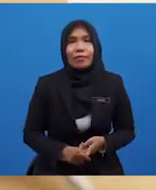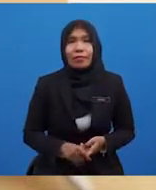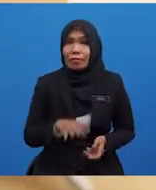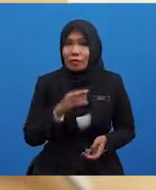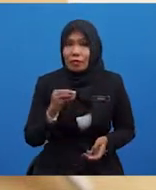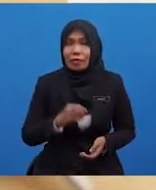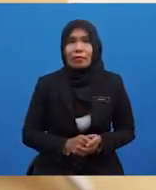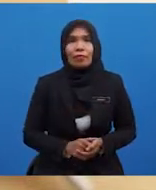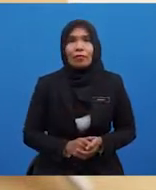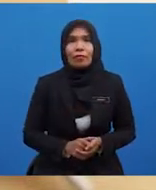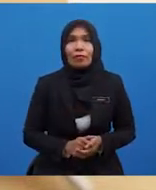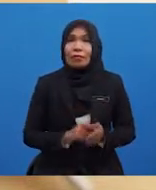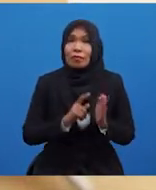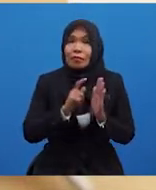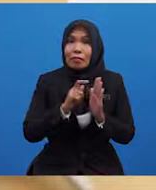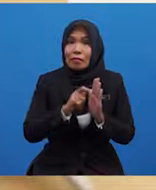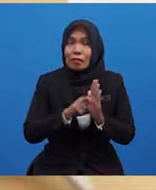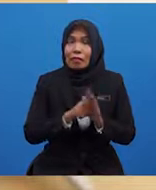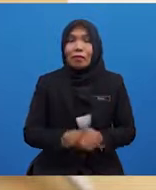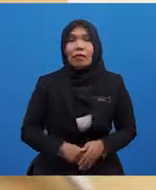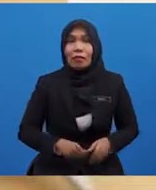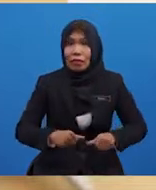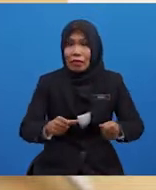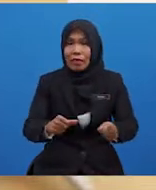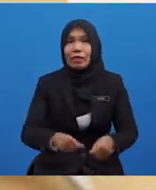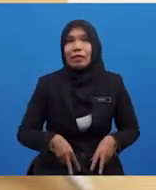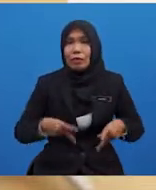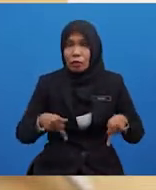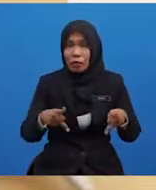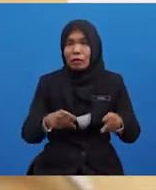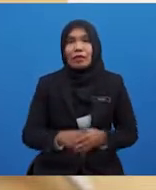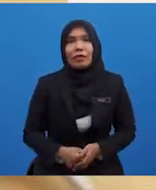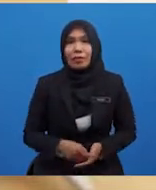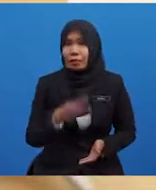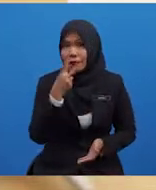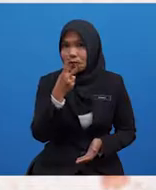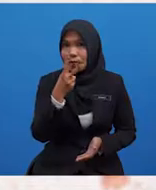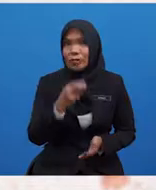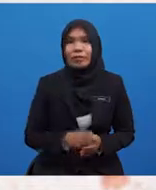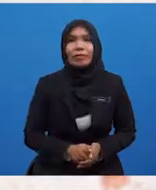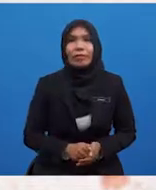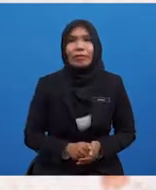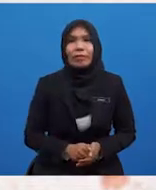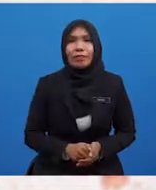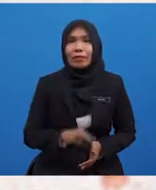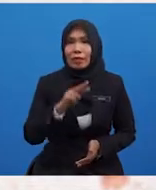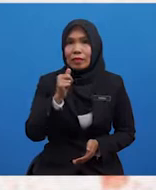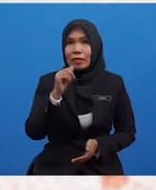dikatakan sebagai carta alih proses. Sila rujuk rajah berikut.